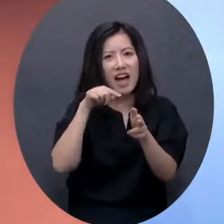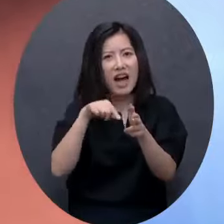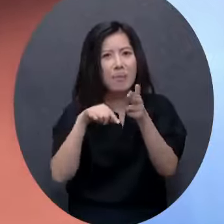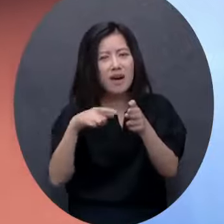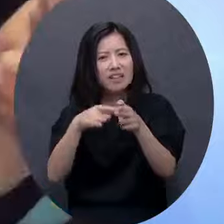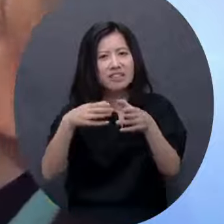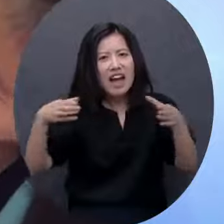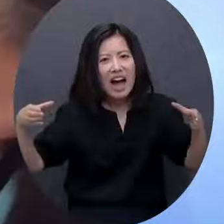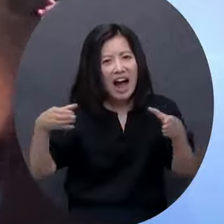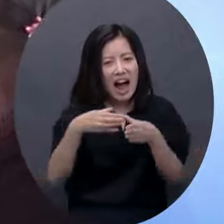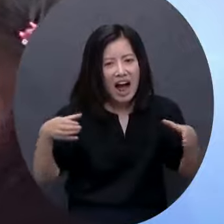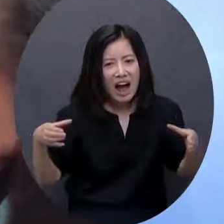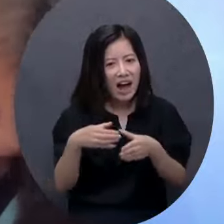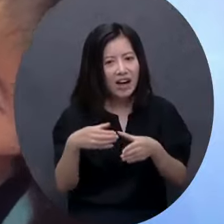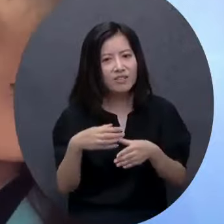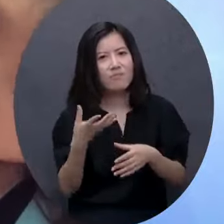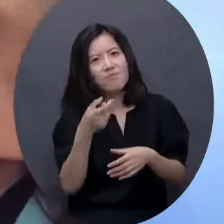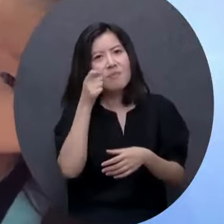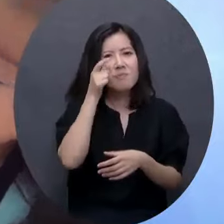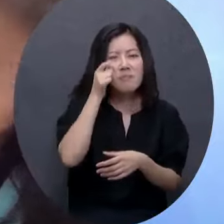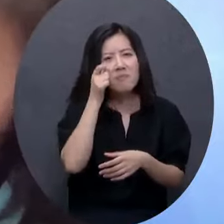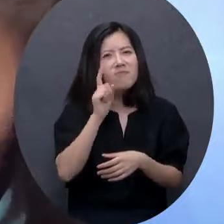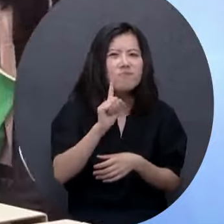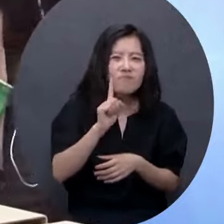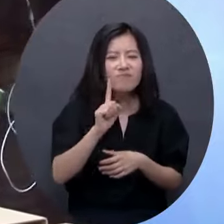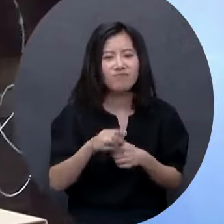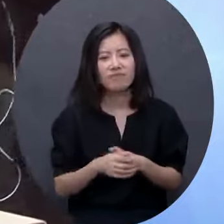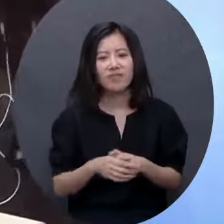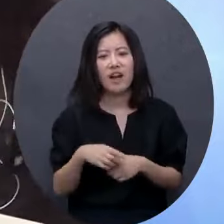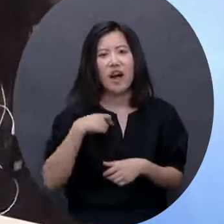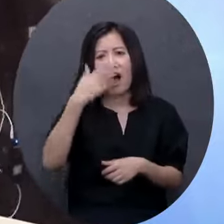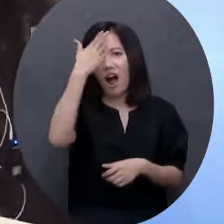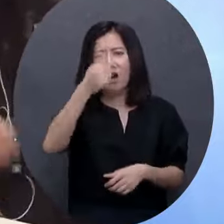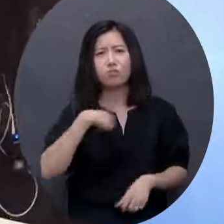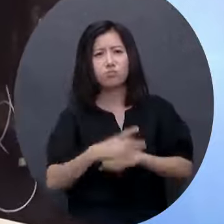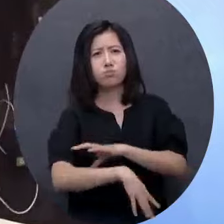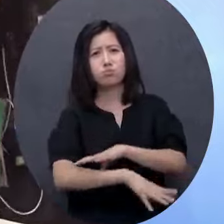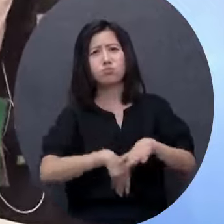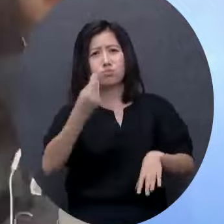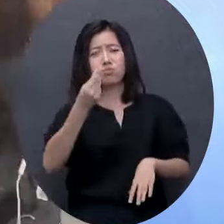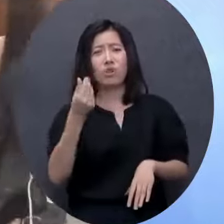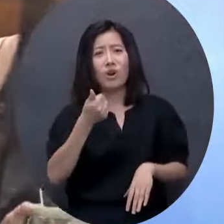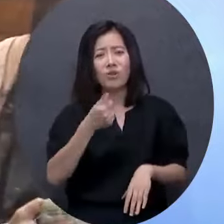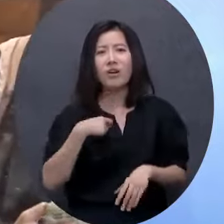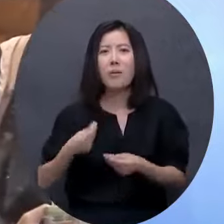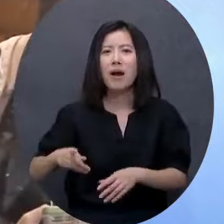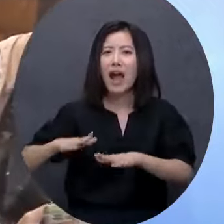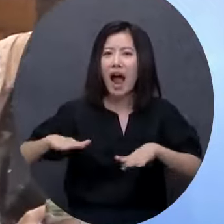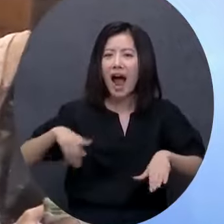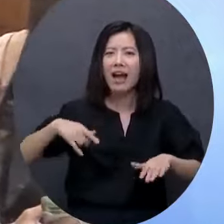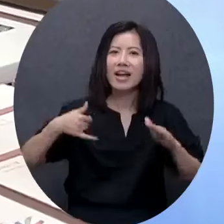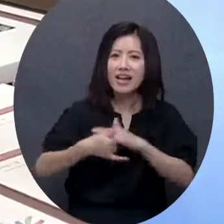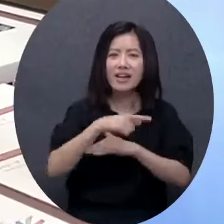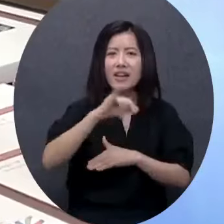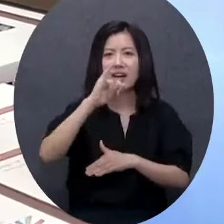几大，同埋我想睇有几特别咯。 我哋好好彩抽到啊，咁就俾小朋友见识下呢个机构